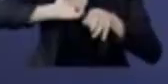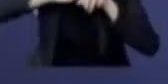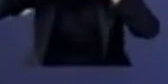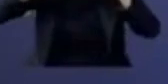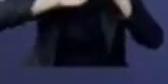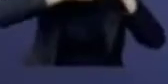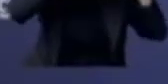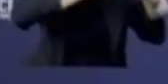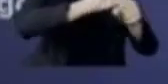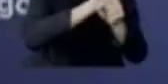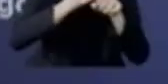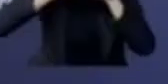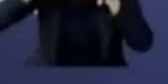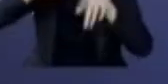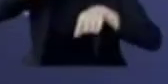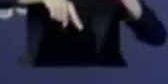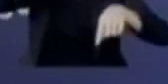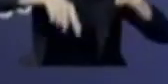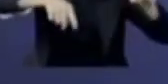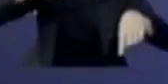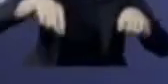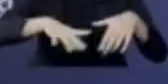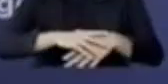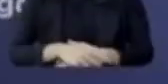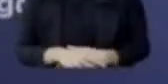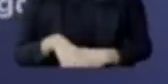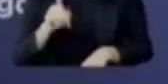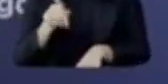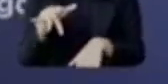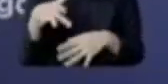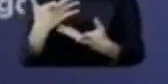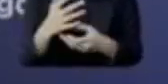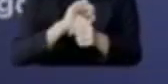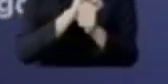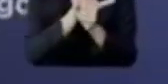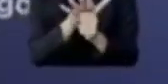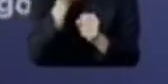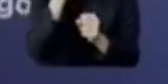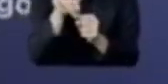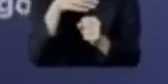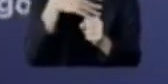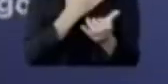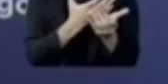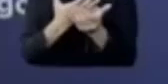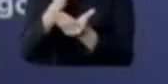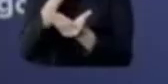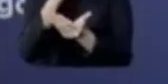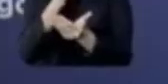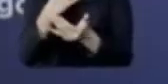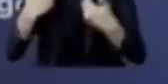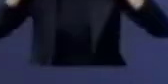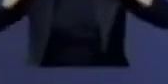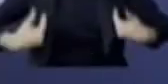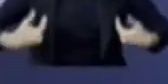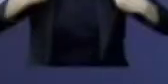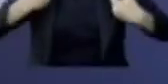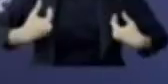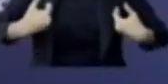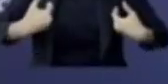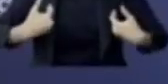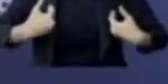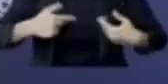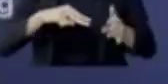kita pahami bahwa faktor pembawa penyakit ini adalah manusia. Oleh karena itu,